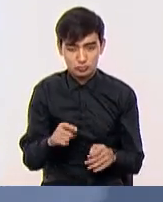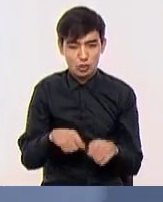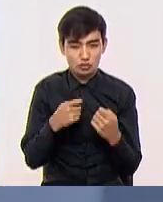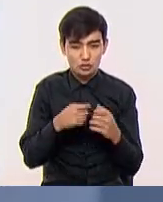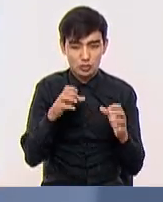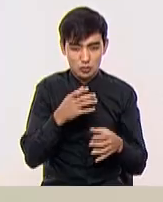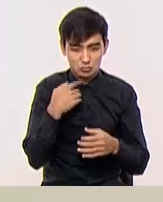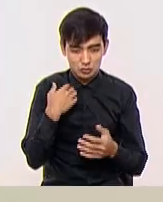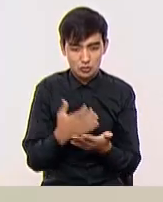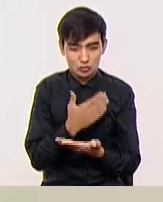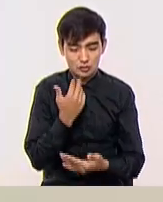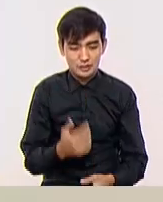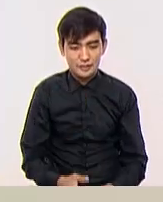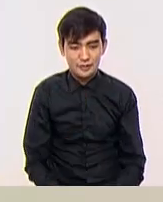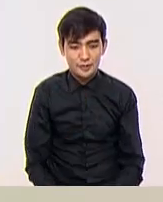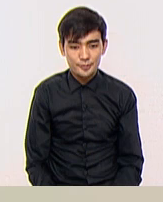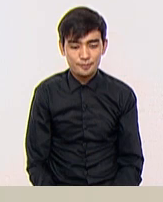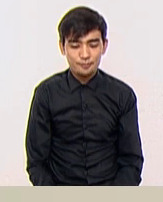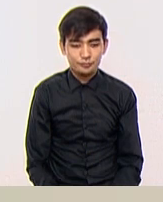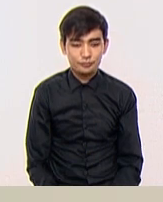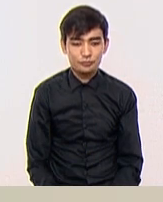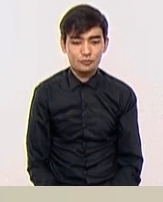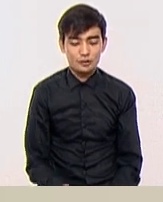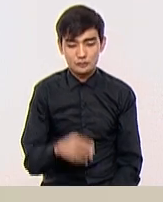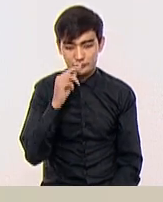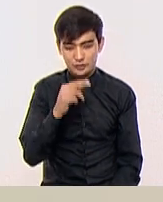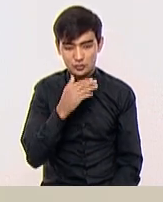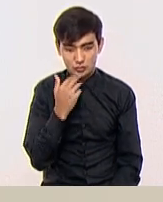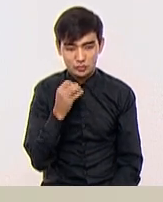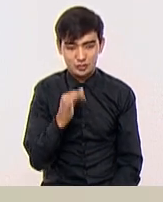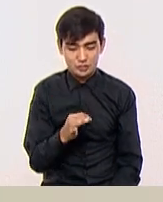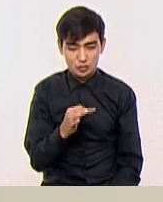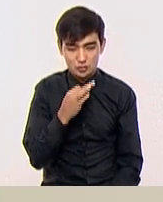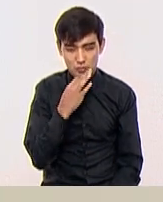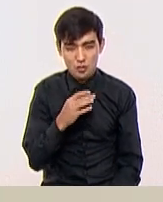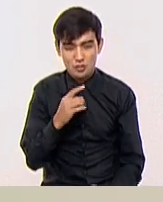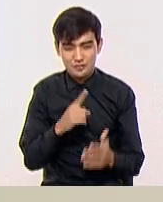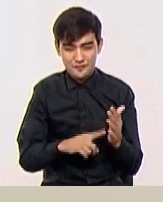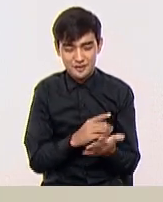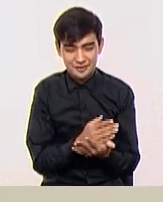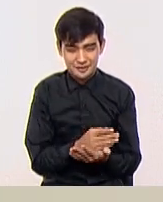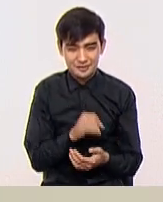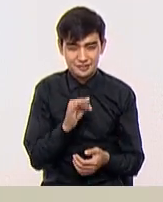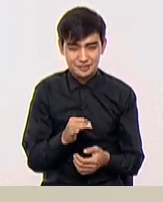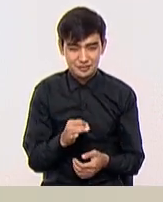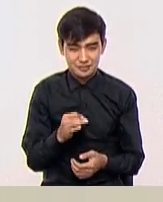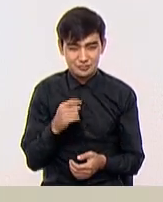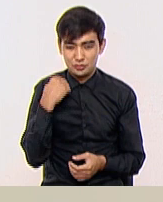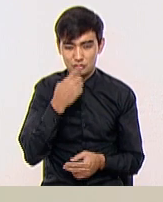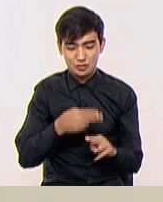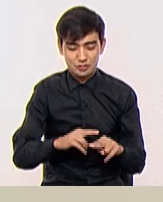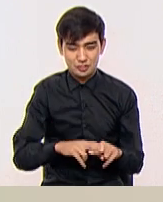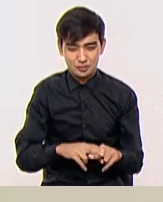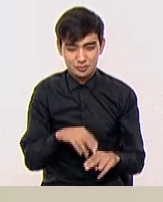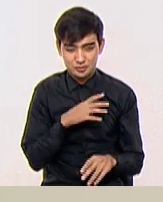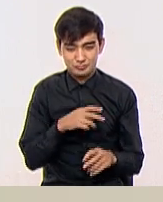правонарушения. Учитывая презумпцию невиновности, о том, что любые сомнения толкуются в пользу лица, в отношении